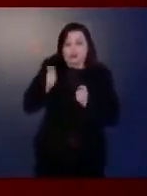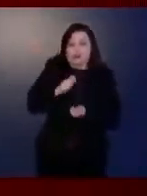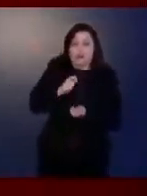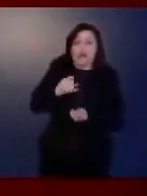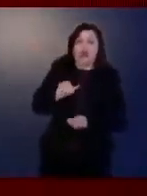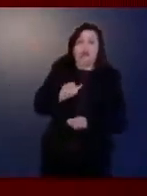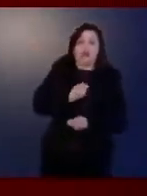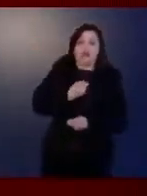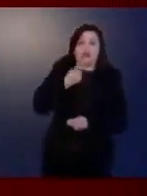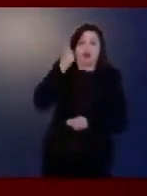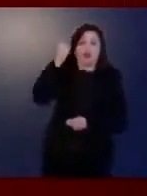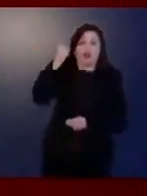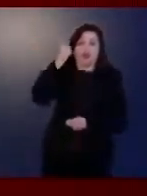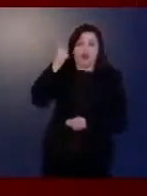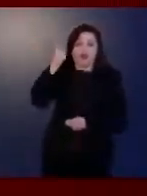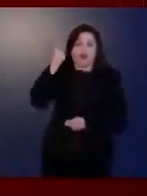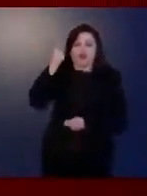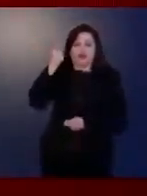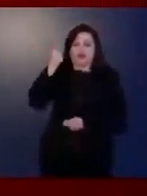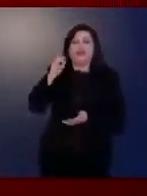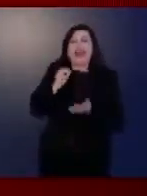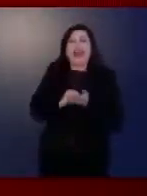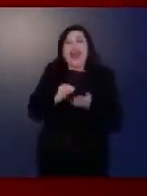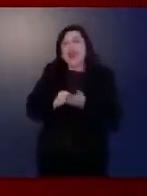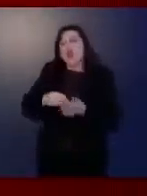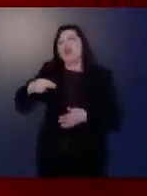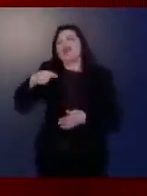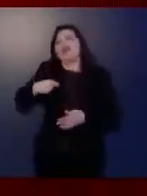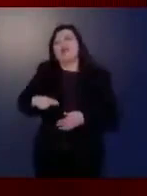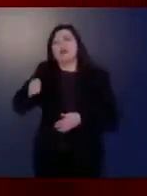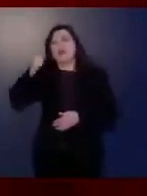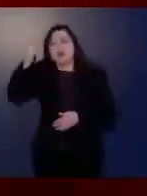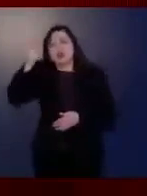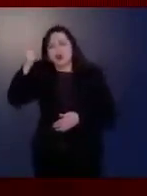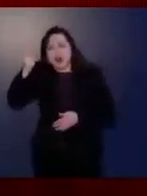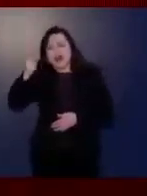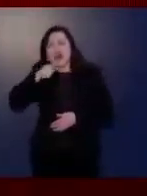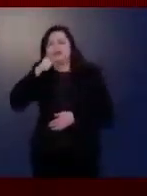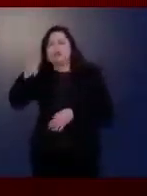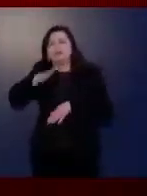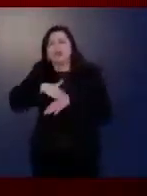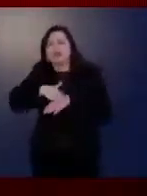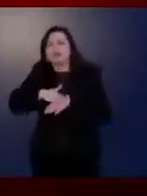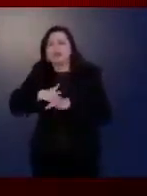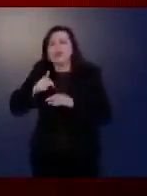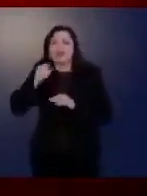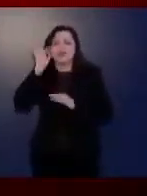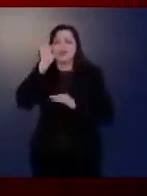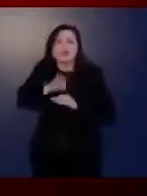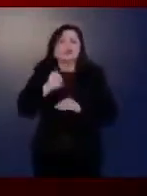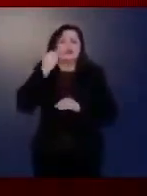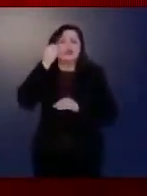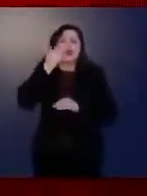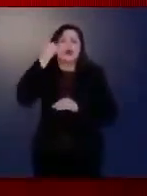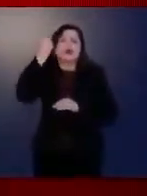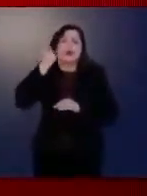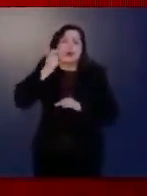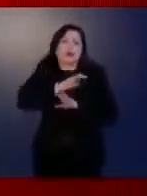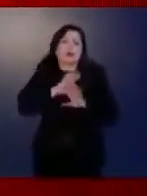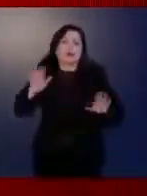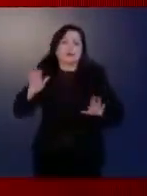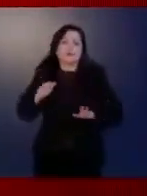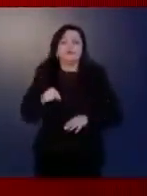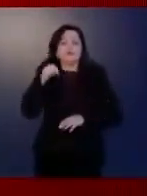χρέους οδήγησε σε μη εξυπηρετούμενα δάνεια και σε αυτό που ζήσαμε και ζούμε. Σήμερα γίνεται ακριβώς